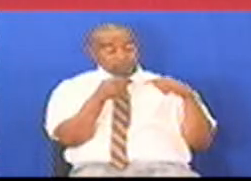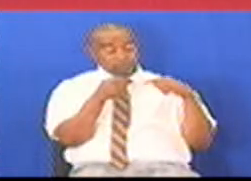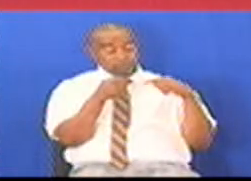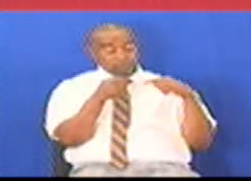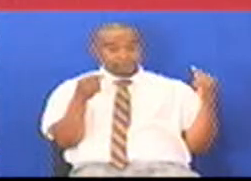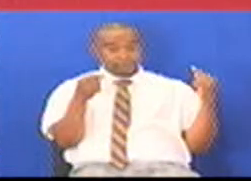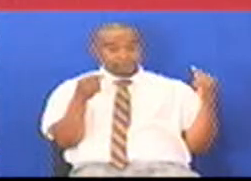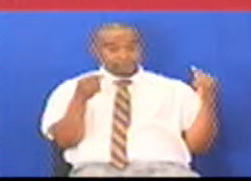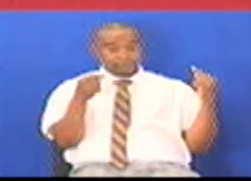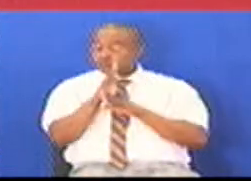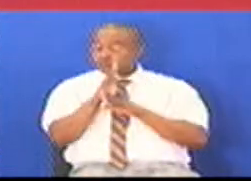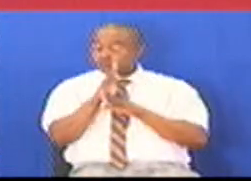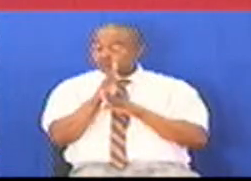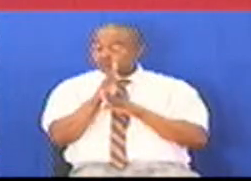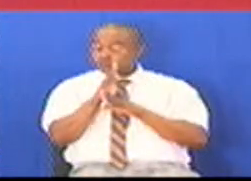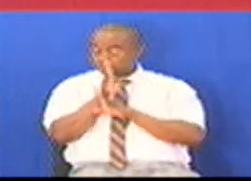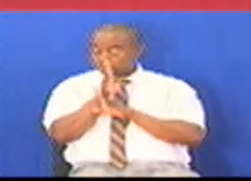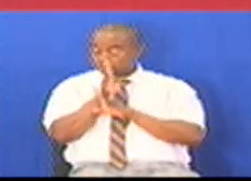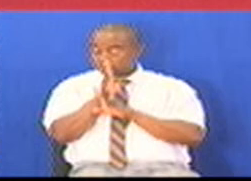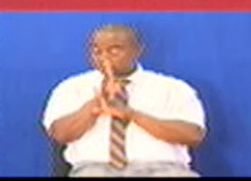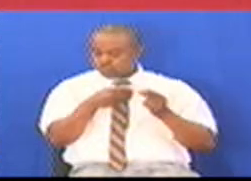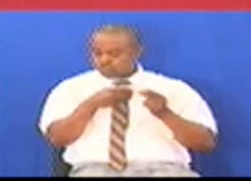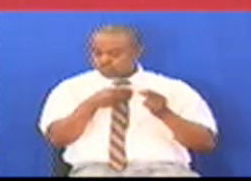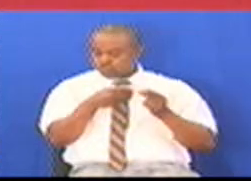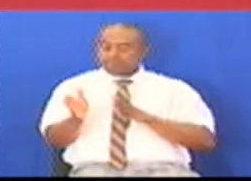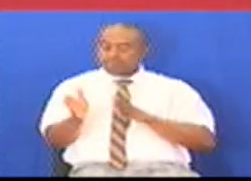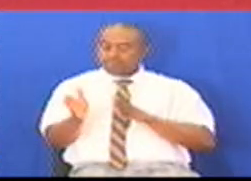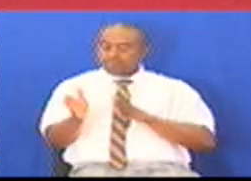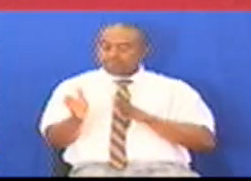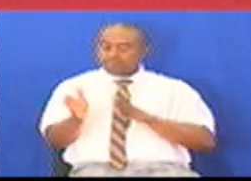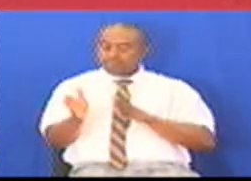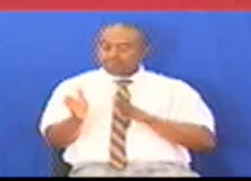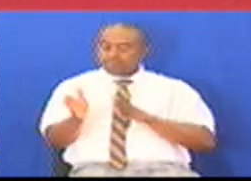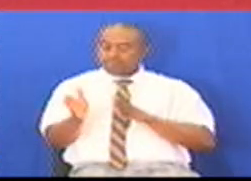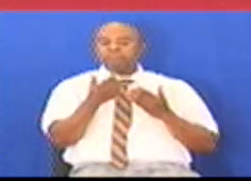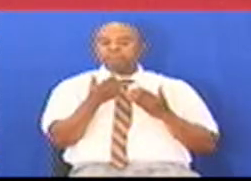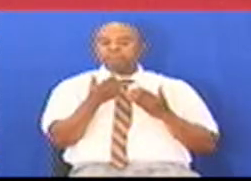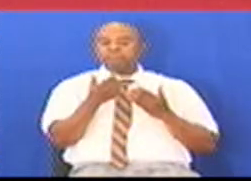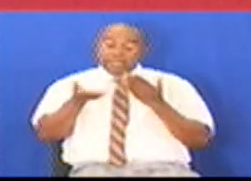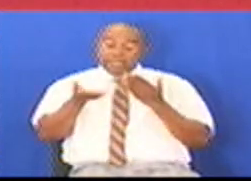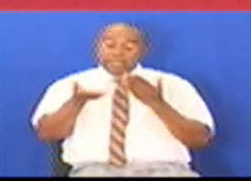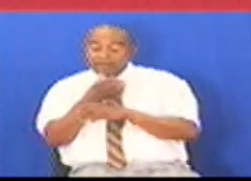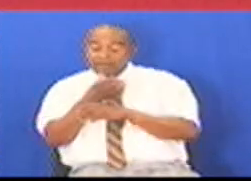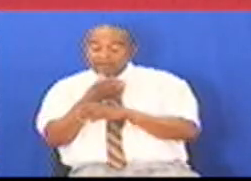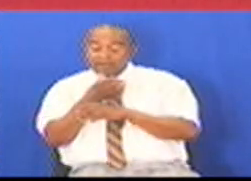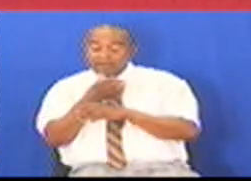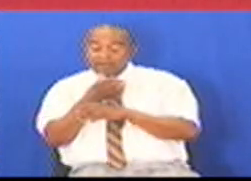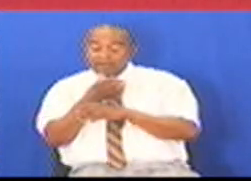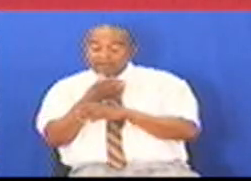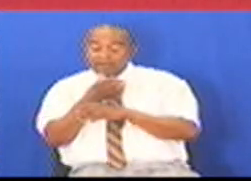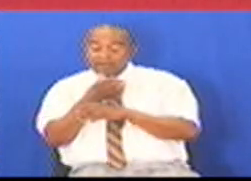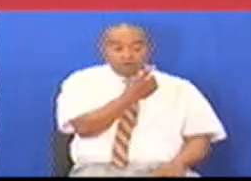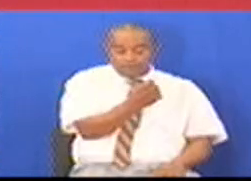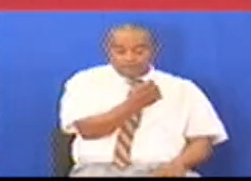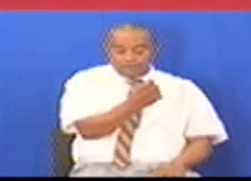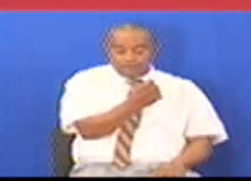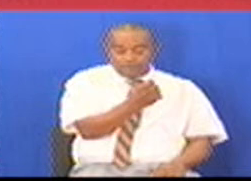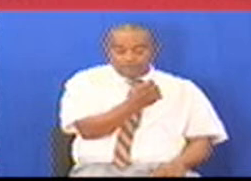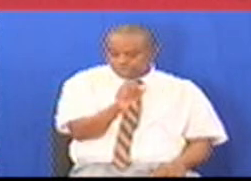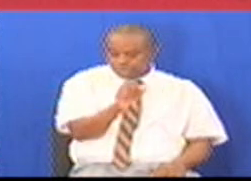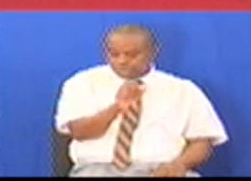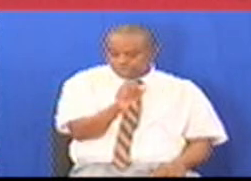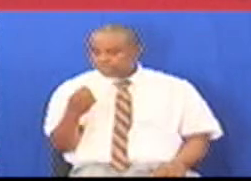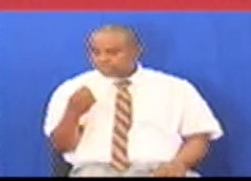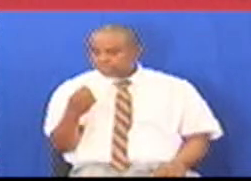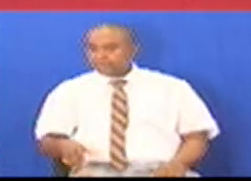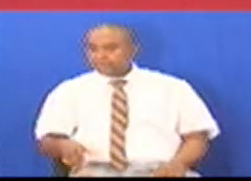taifa, mpango wa taifa wa maendeleo na makadirio ya mapato na matumizi ya serikali ya mwaka wa fedha 2020-2021, naomba kutumia fursa hii